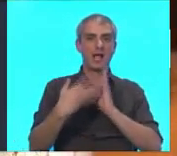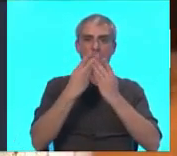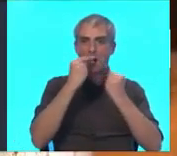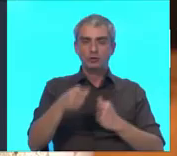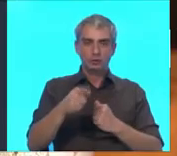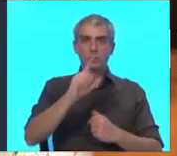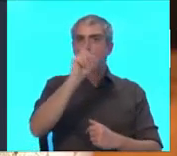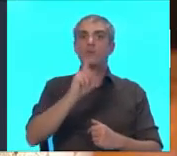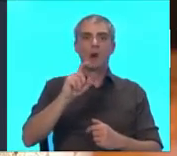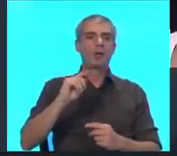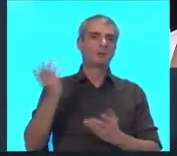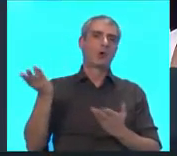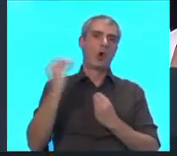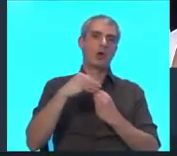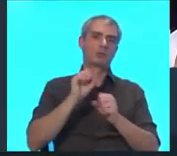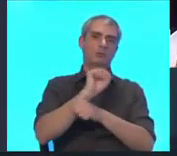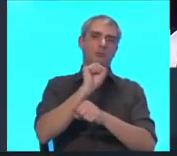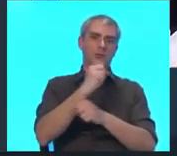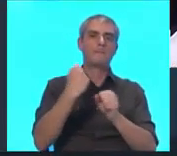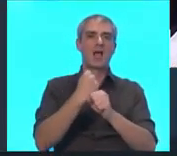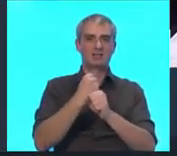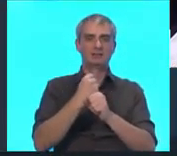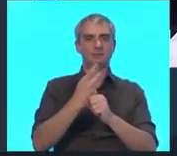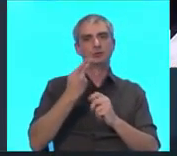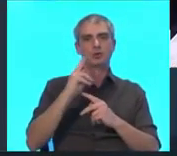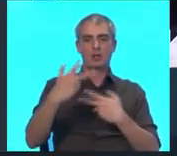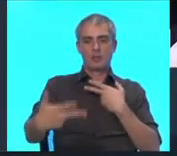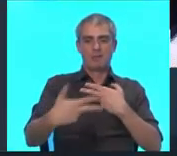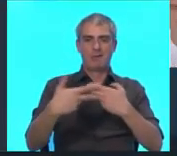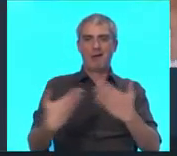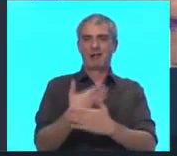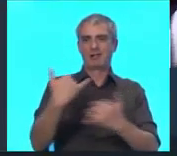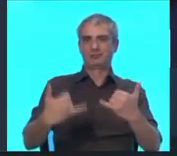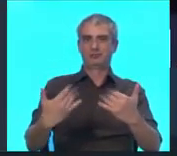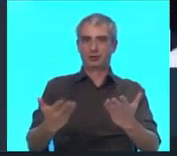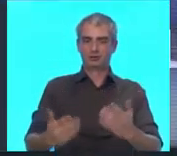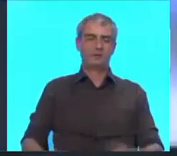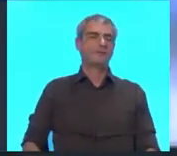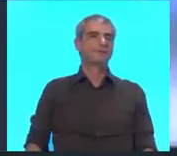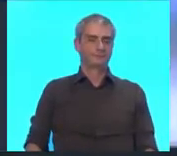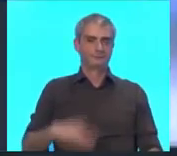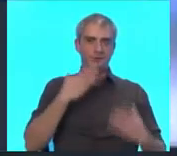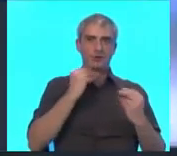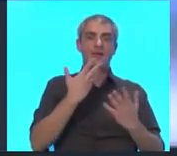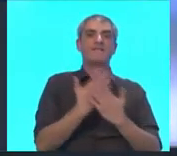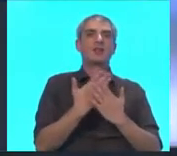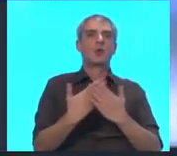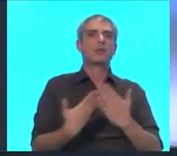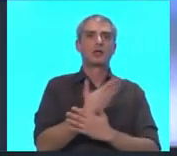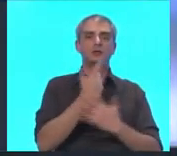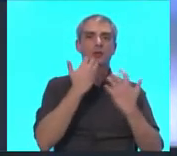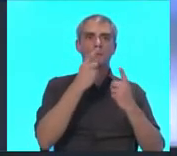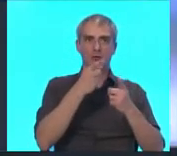ואולי עוד יגיעו, אמיר, טענות למעשים הרבה יותר קרובים לזמן הזה. תודה ורד, ועל הידיעות החדשות בפרשה,